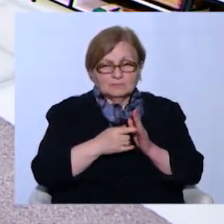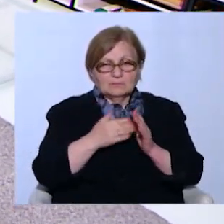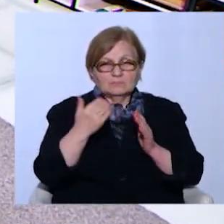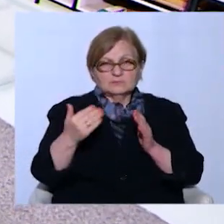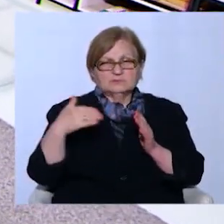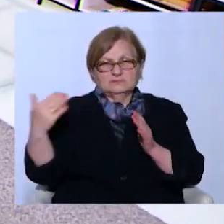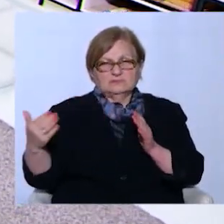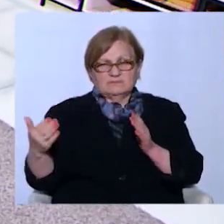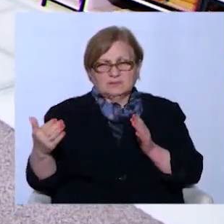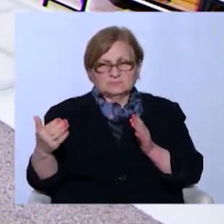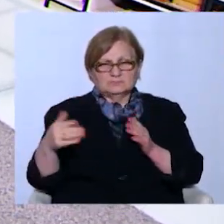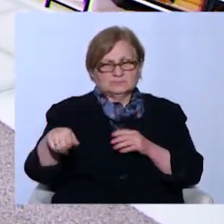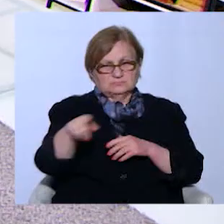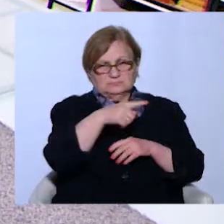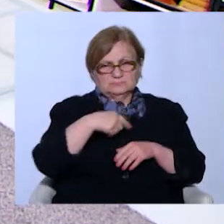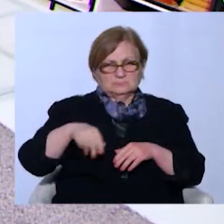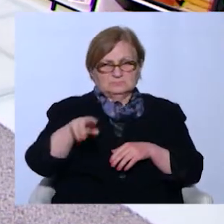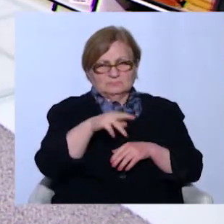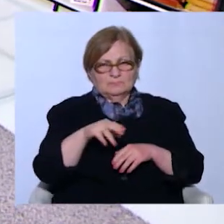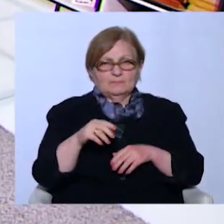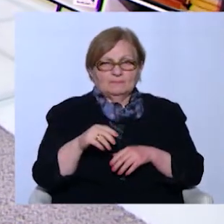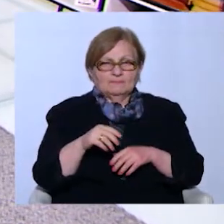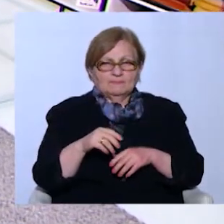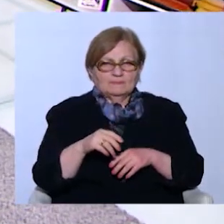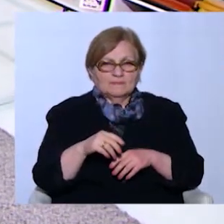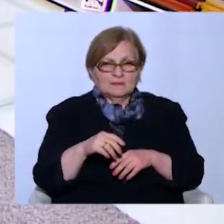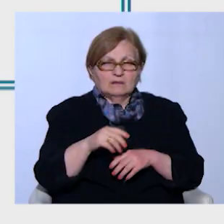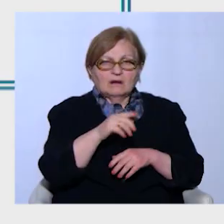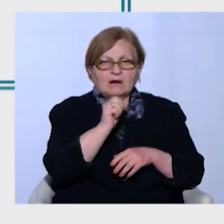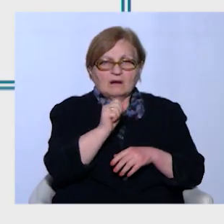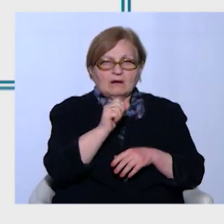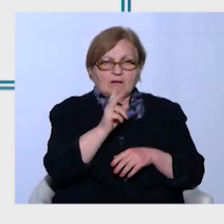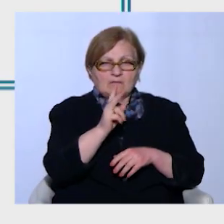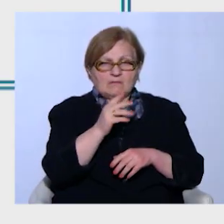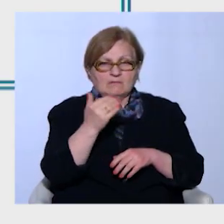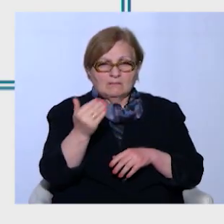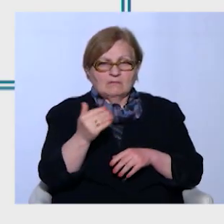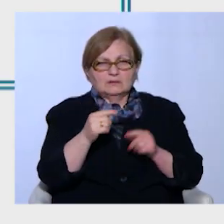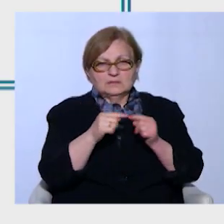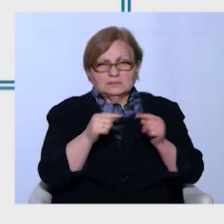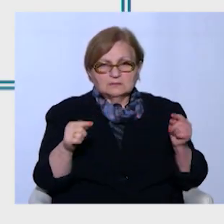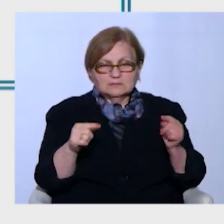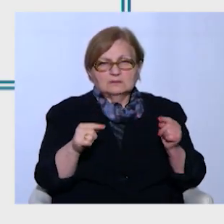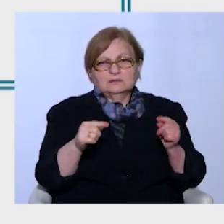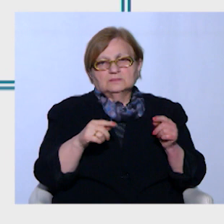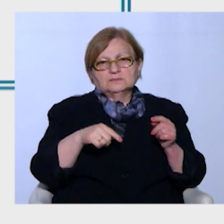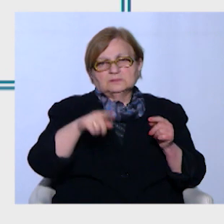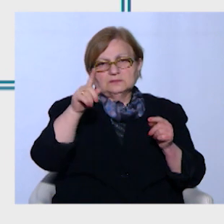გვერდის კვადრატის ტოლი, ანუ უდრის a კვადრატს. მართკუთხედის ფართობი არის სიგრძე